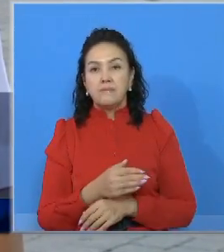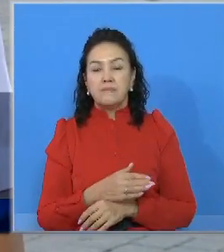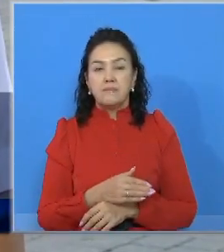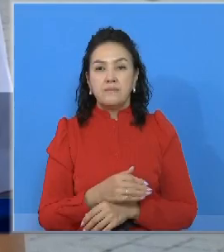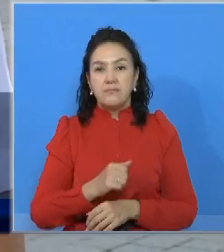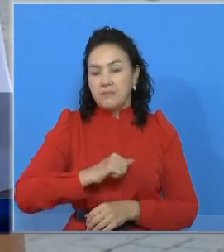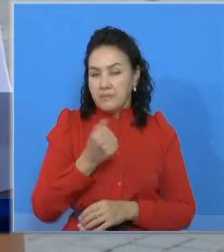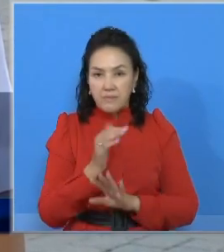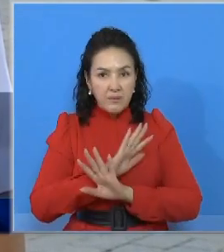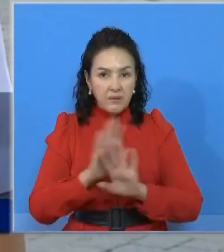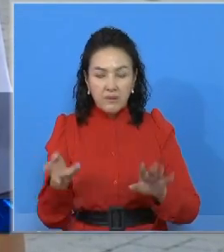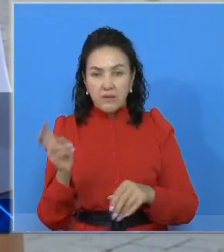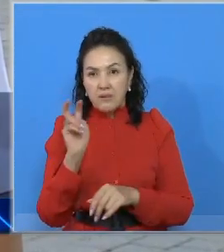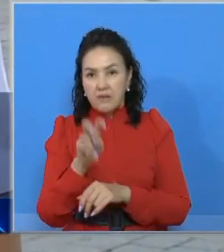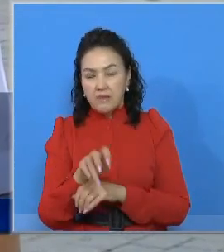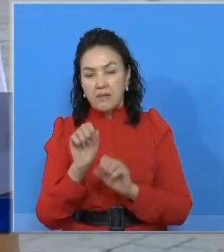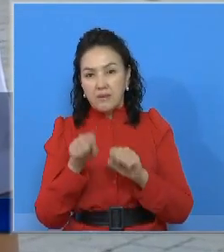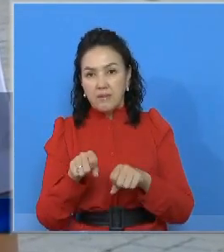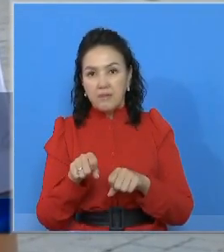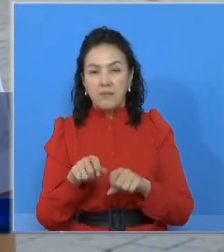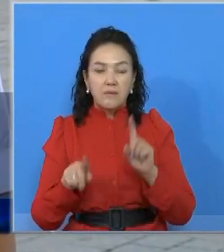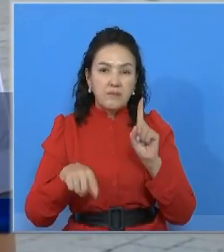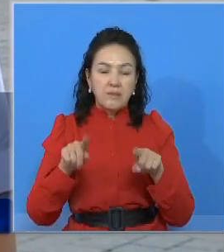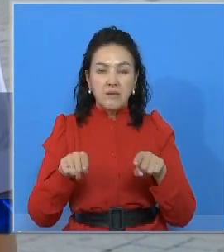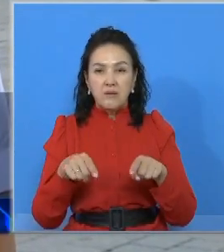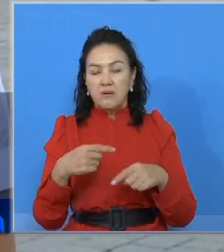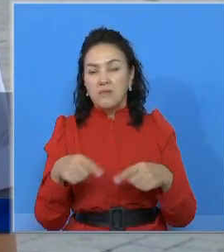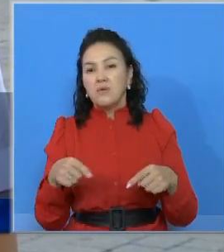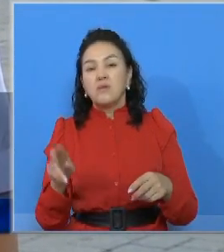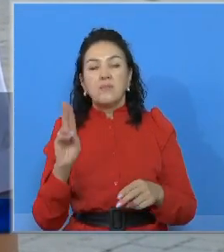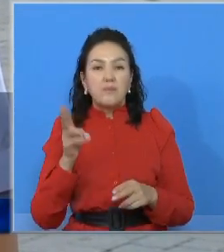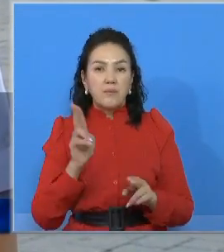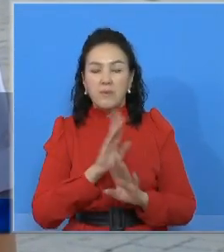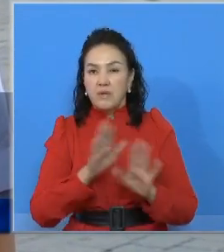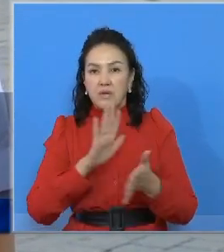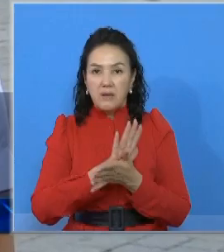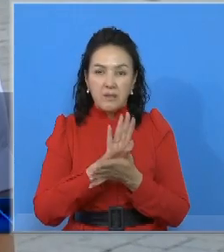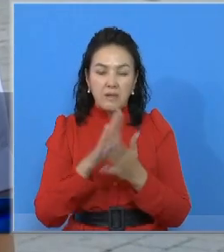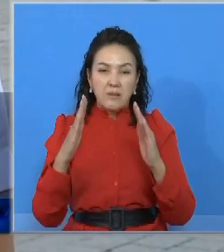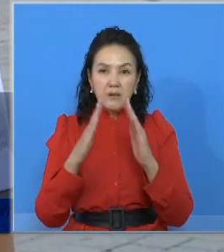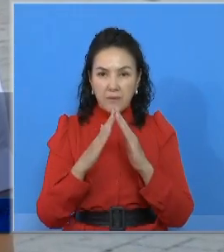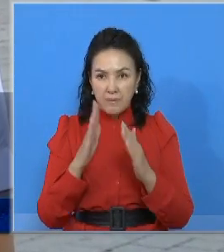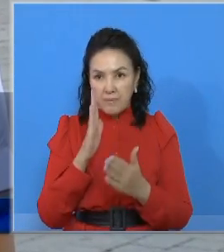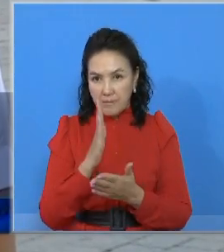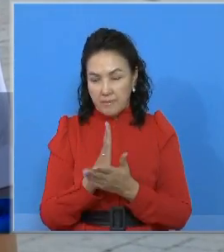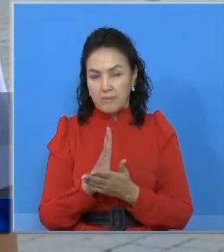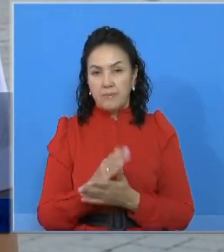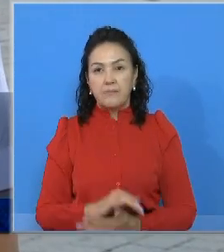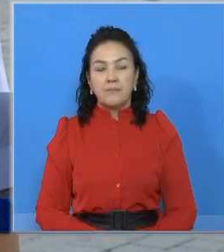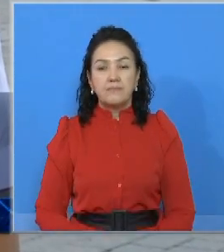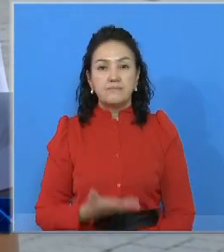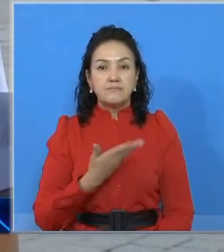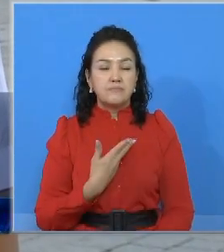не дружно выходят, можно сказать, некоторые вообще не выходят, где есть грязные двора, придомовые территории.